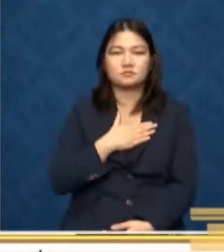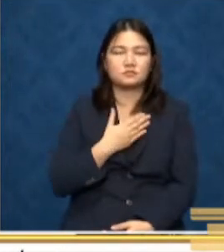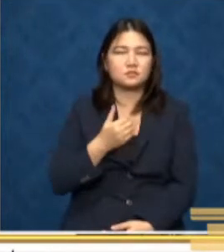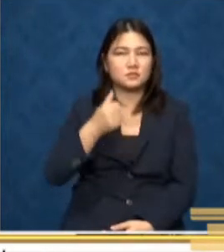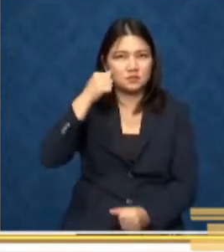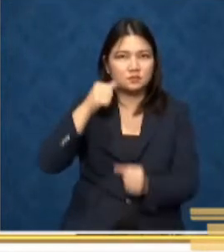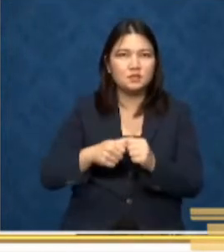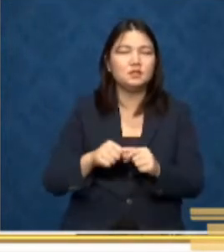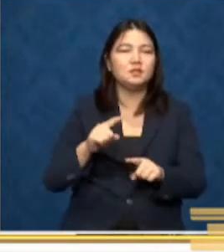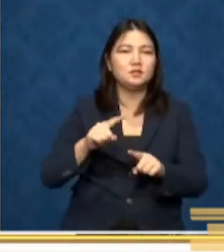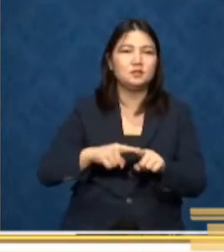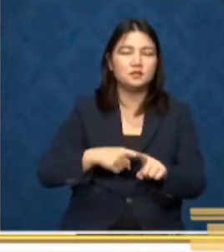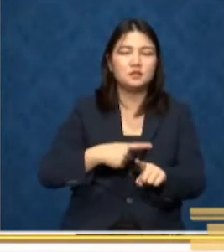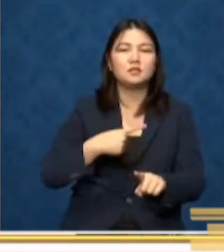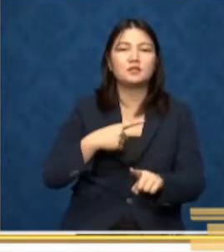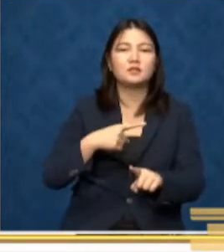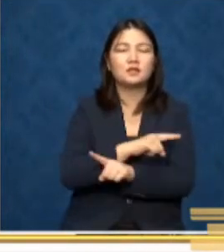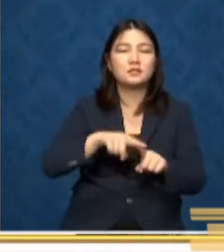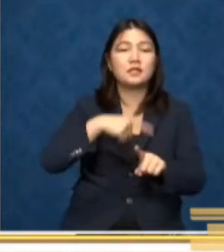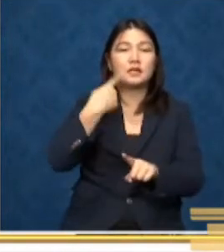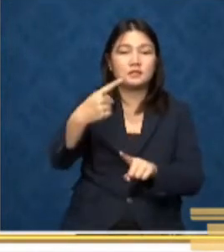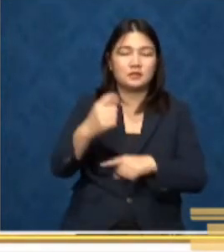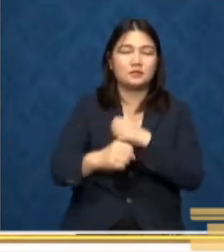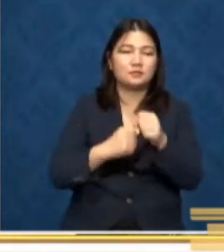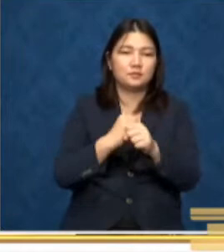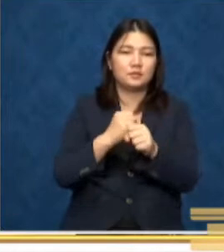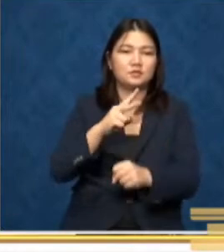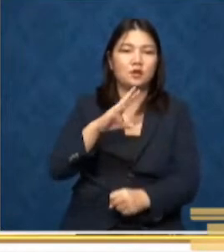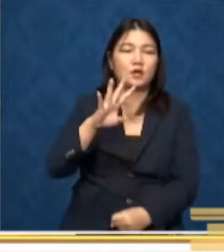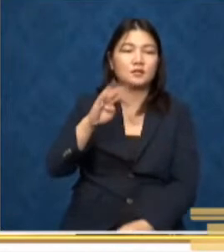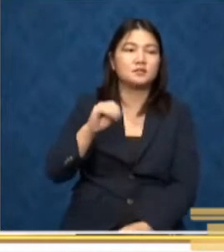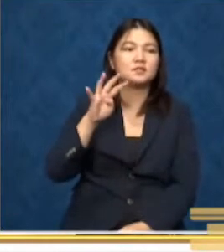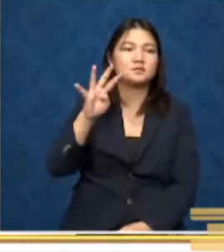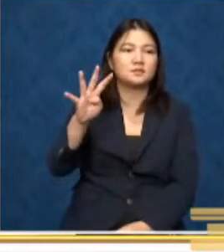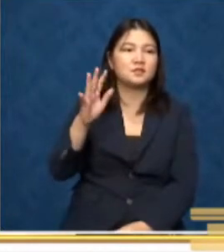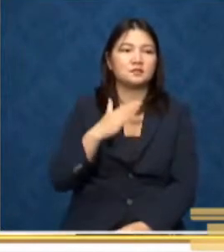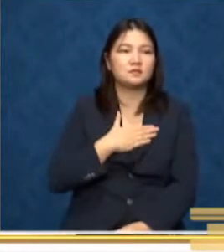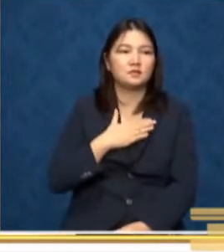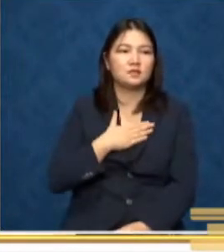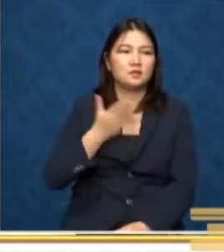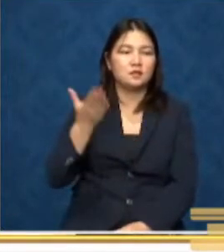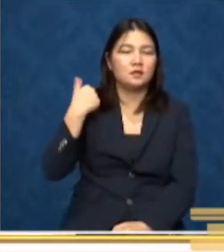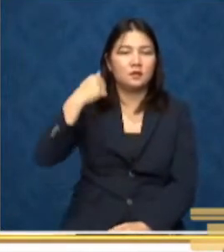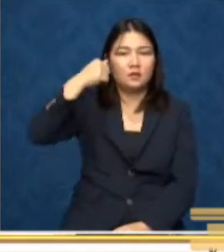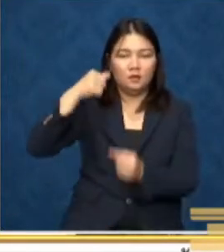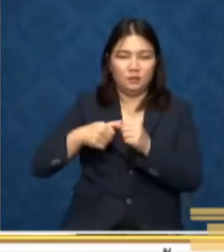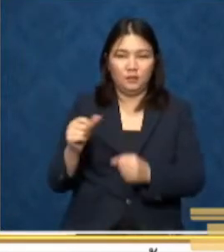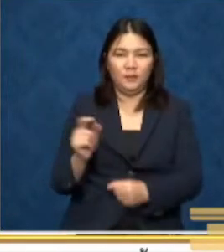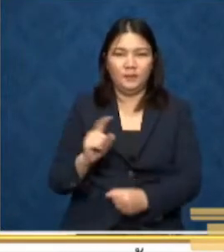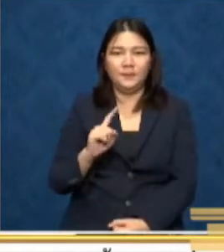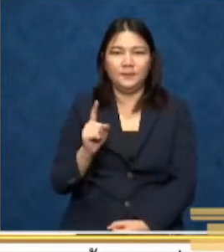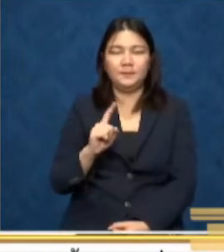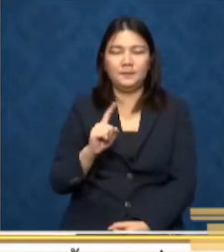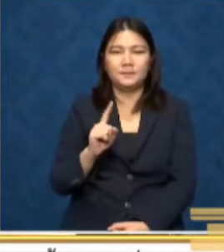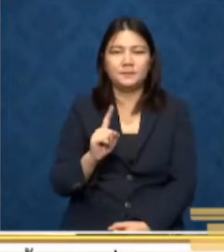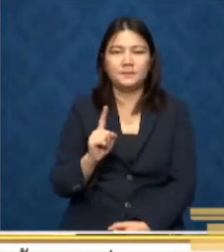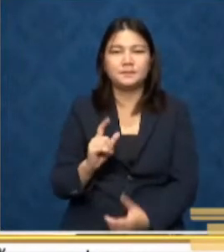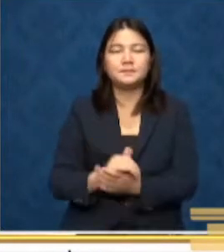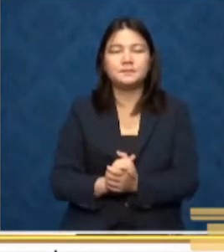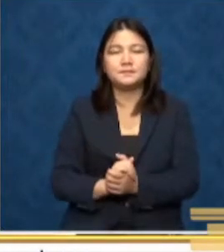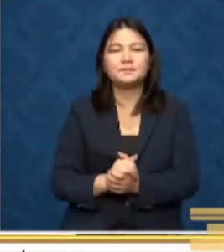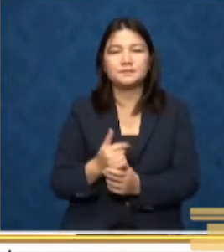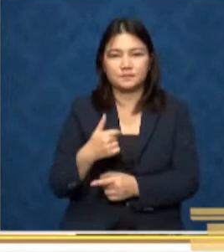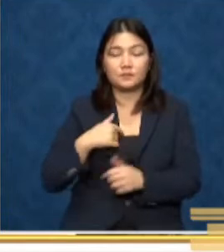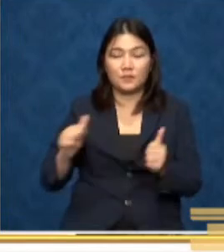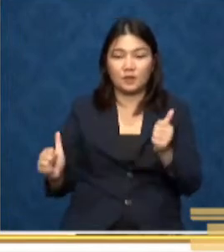ม47ผมท่านจตุรนต์ฉายแสงเราเป็นรัฐบาลเวลานั้นผมรัฐมนตรีช่วยว่าการกระทรวงศึกษาธิ